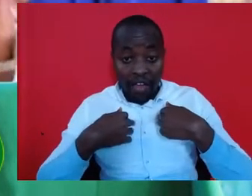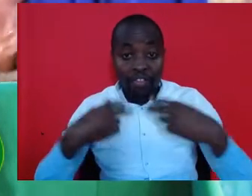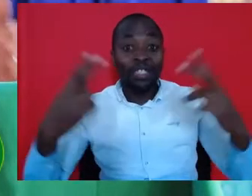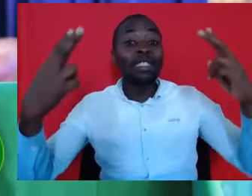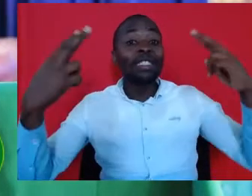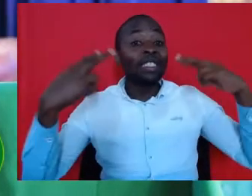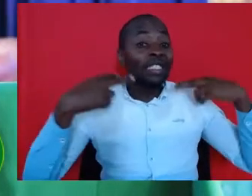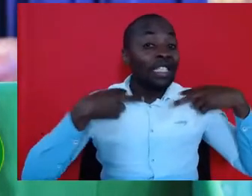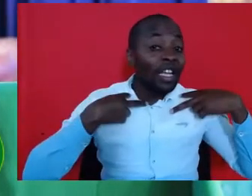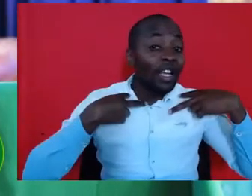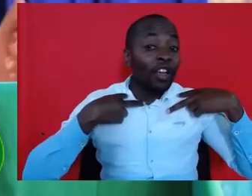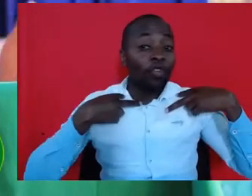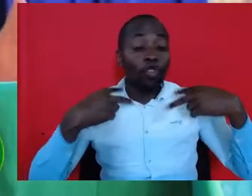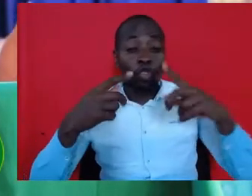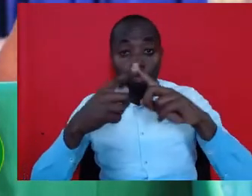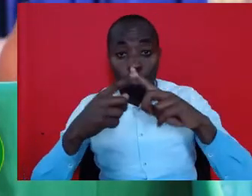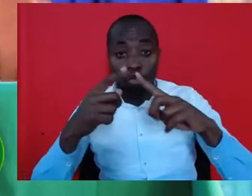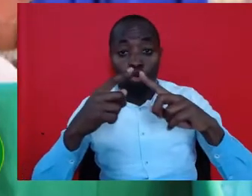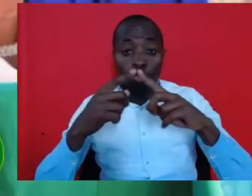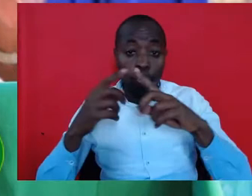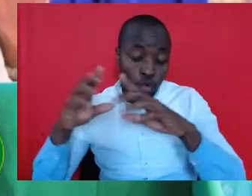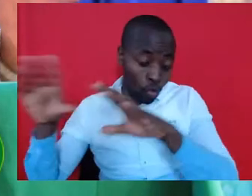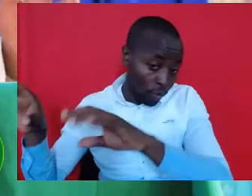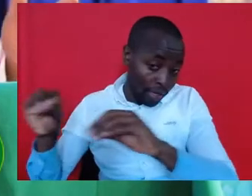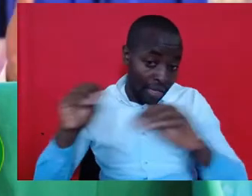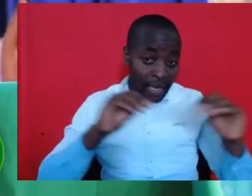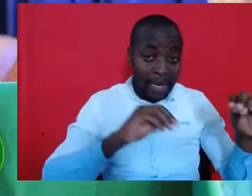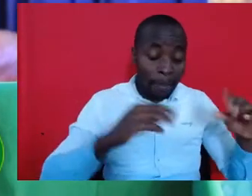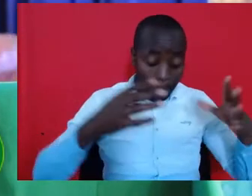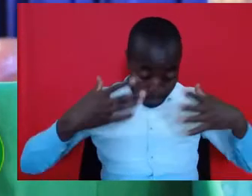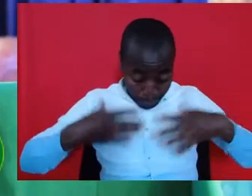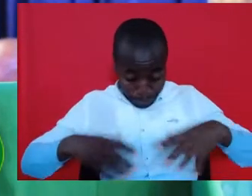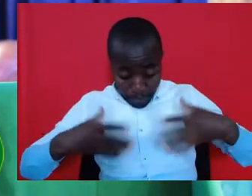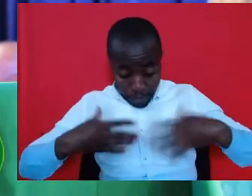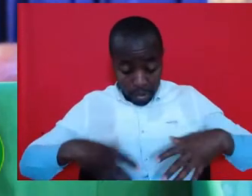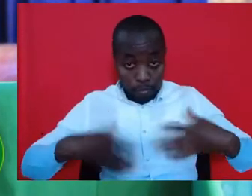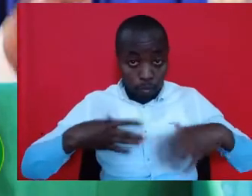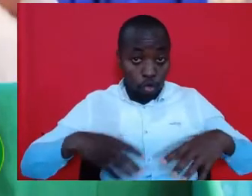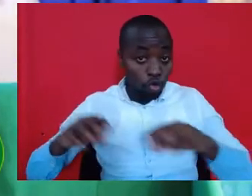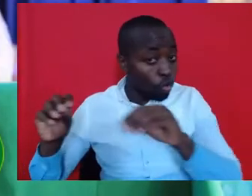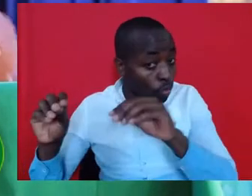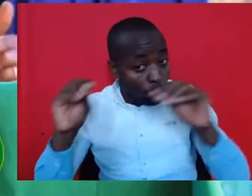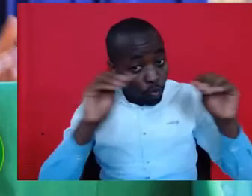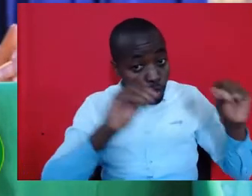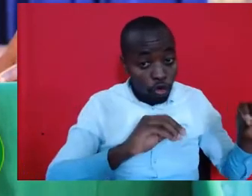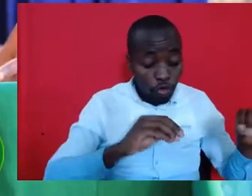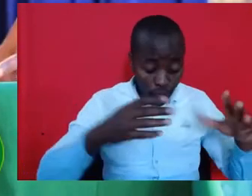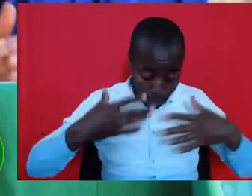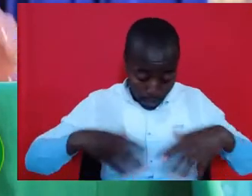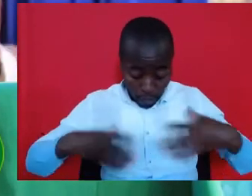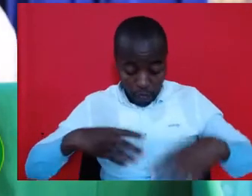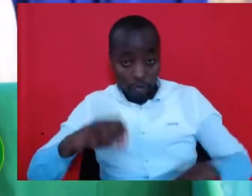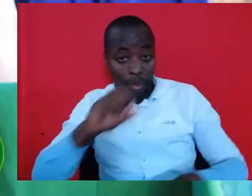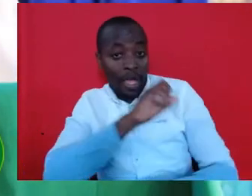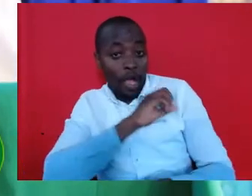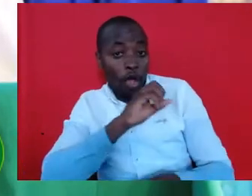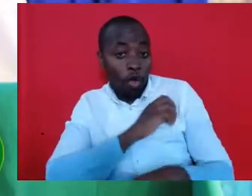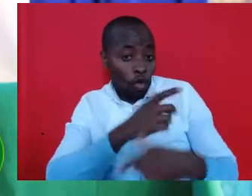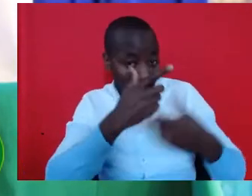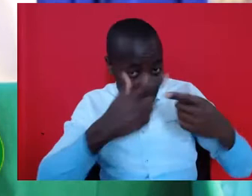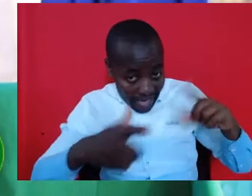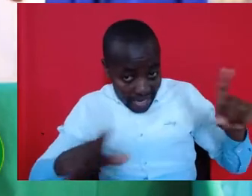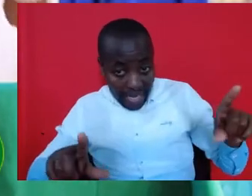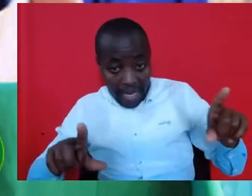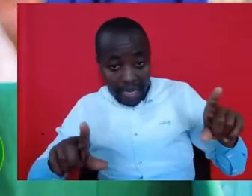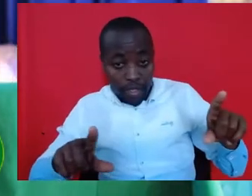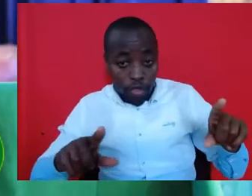katika nchi yao. Ukoloni wao ulikuwa kuchukua watu na kuwaondoa katika nchi yao na kuwapeleka